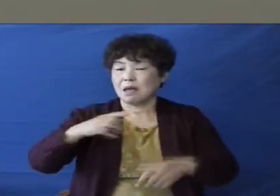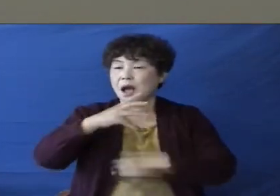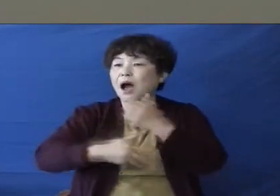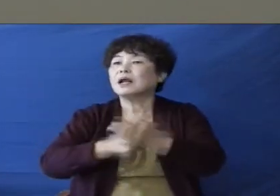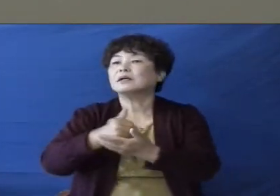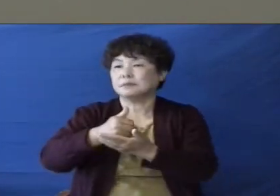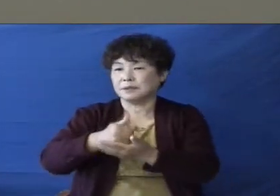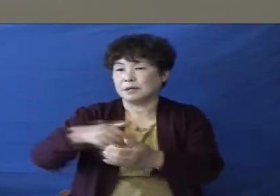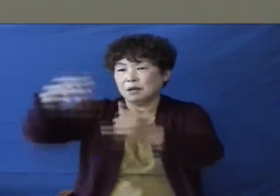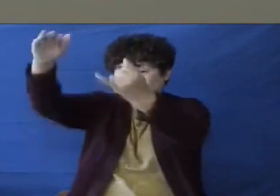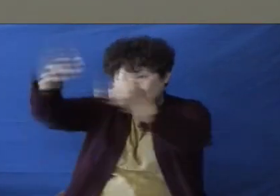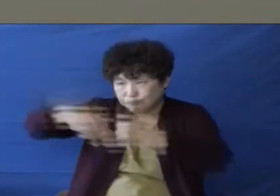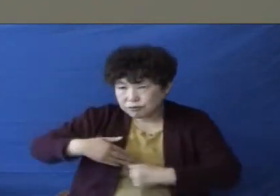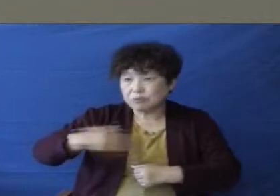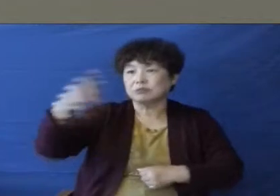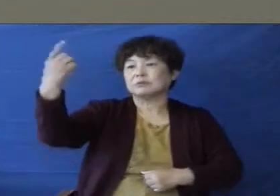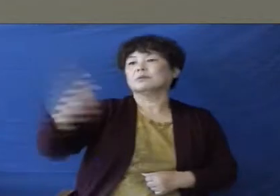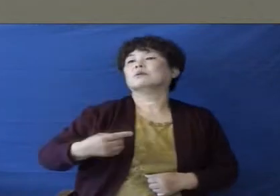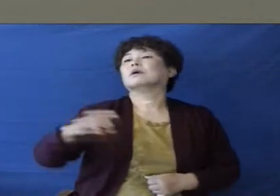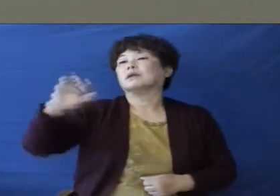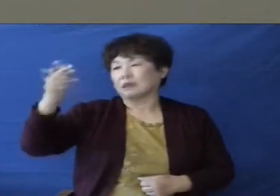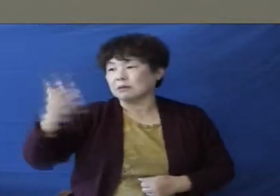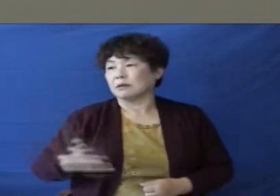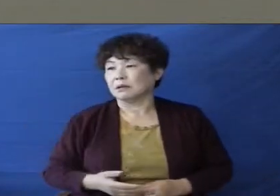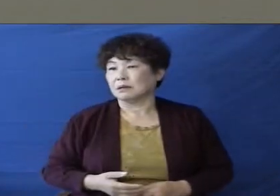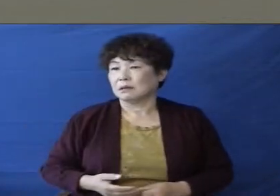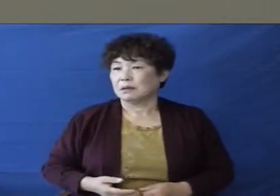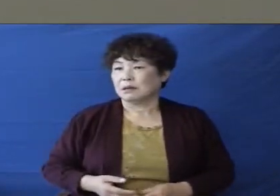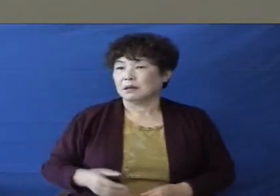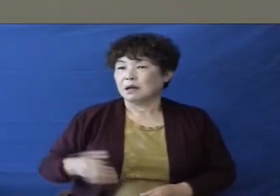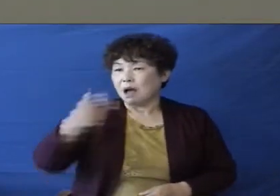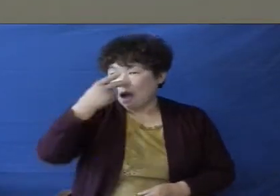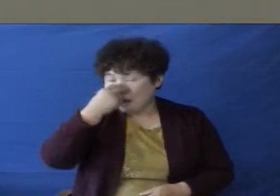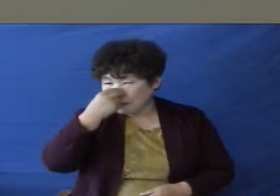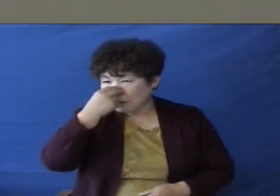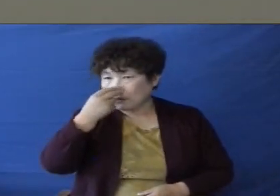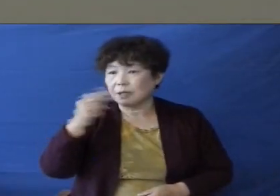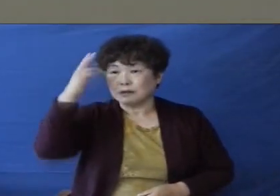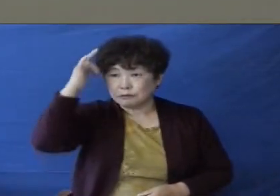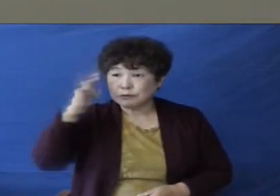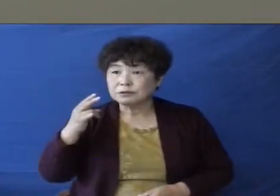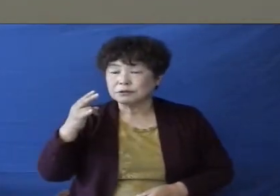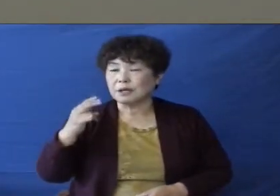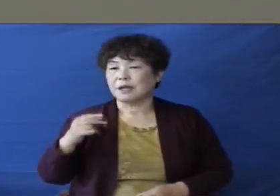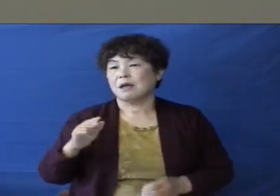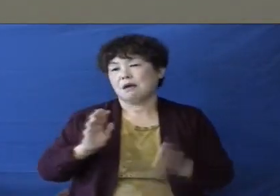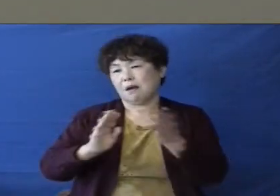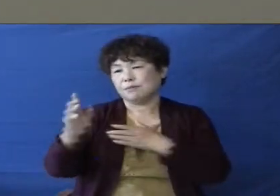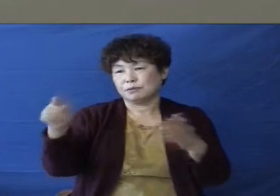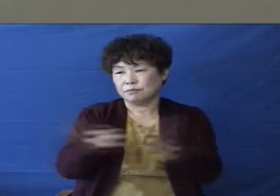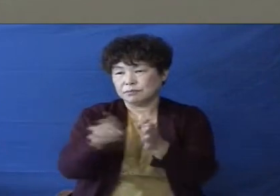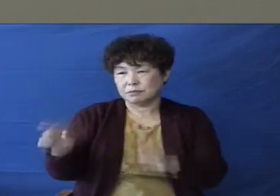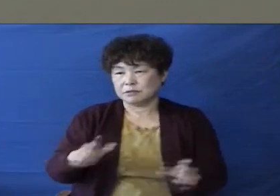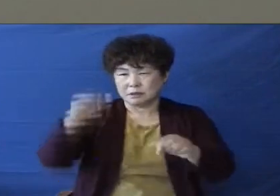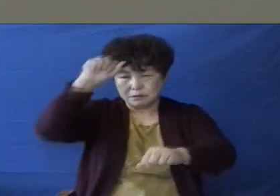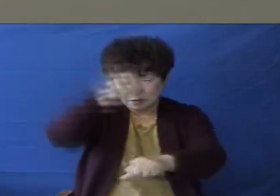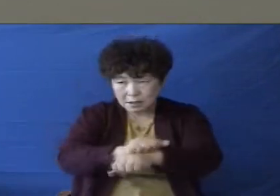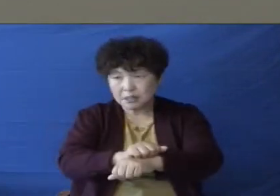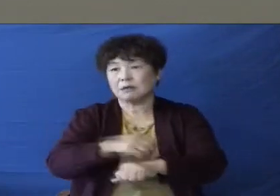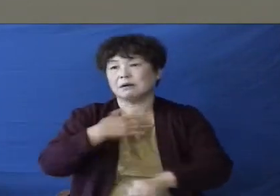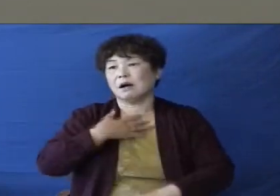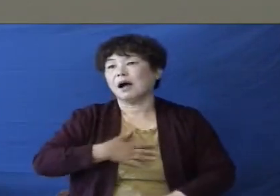두고 무시하는 사람이 있다면 오늘부로 풀어 주시길 바랍니다 내가 누구를 묻고 있는 거예요 그거는